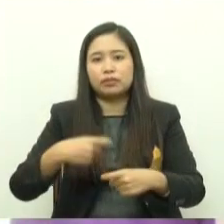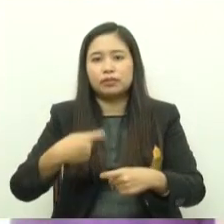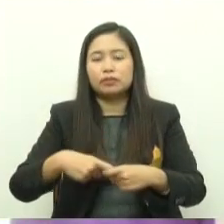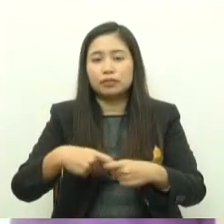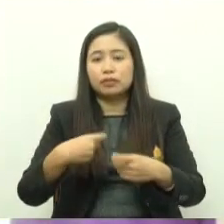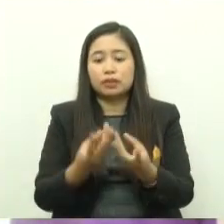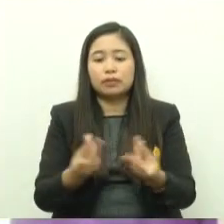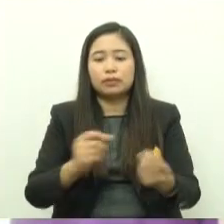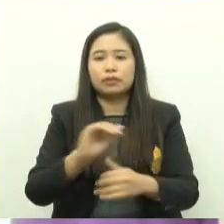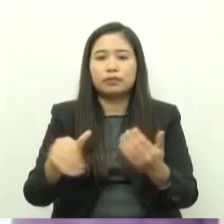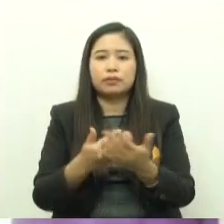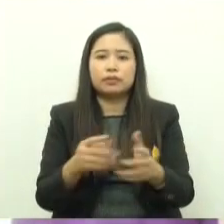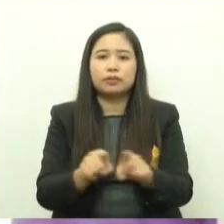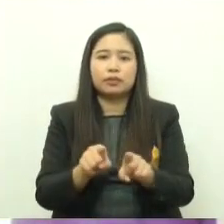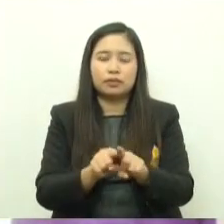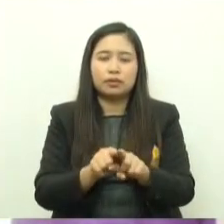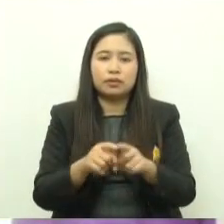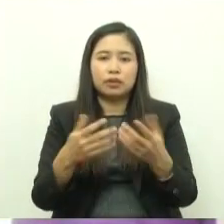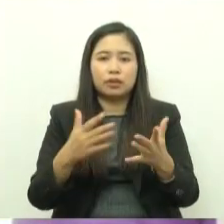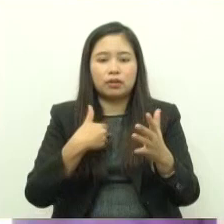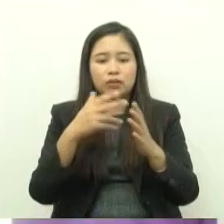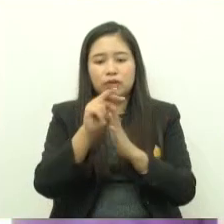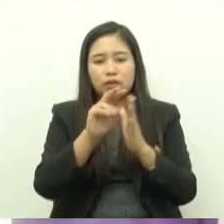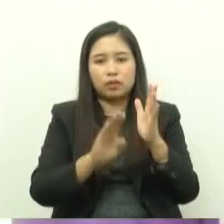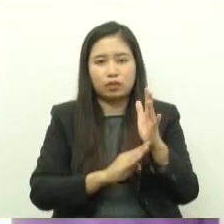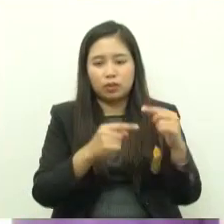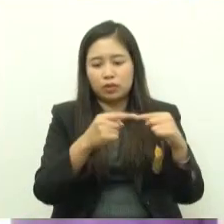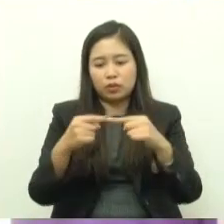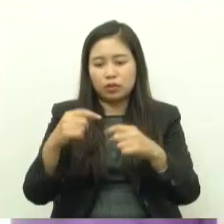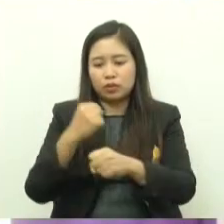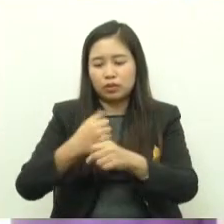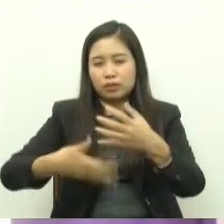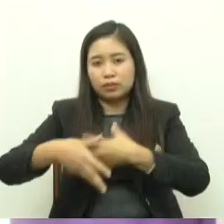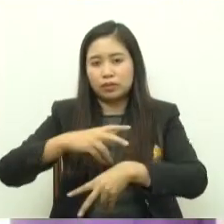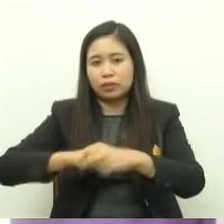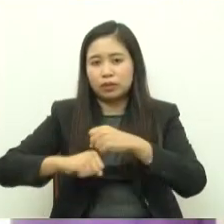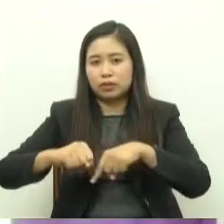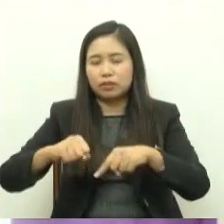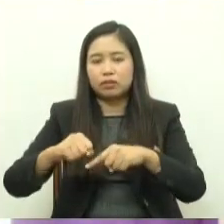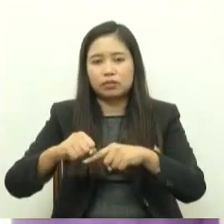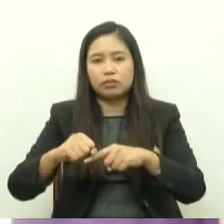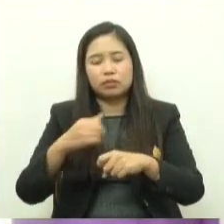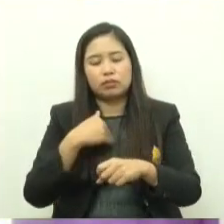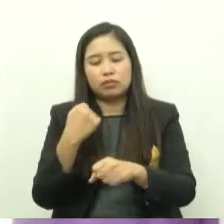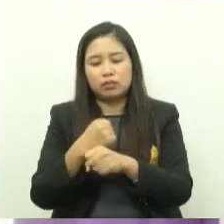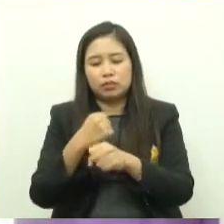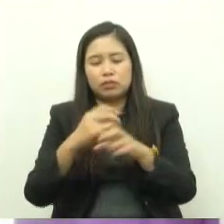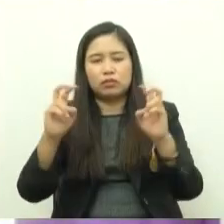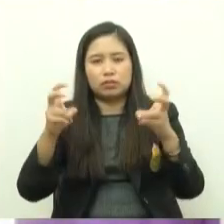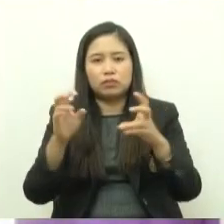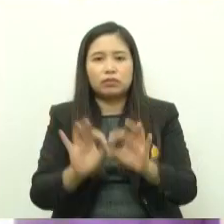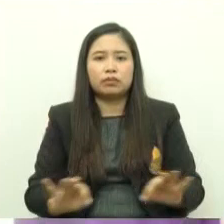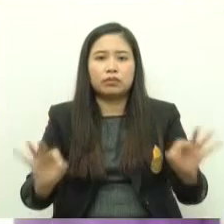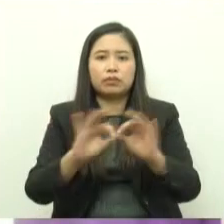กันเพราะฉะนั้นจากกรอบนโยบายที่นำสู่การปฏิบัตินะคะก็เห็นว่าภาษาไทยเป็นเรื่องที่สำคัญที่